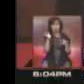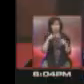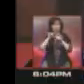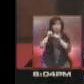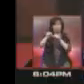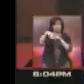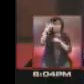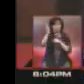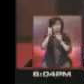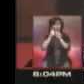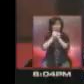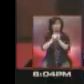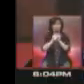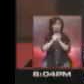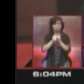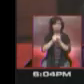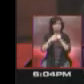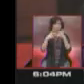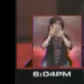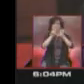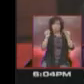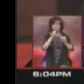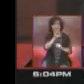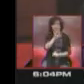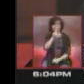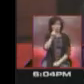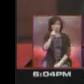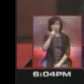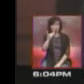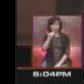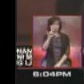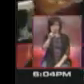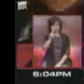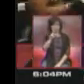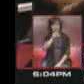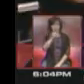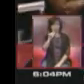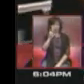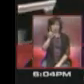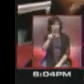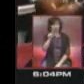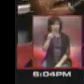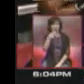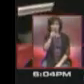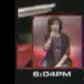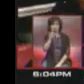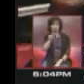Jr., willing na raw si Pacman na mas maliit ang kanyang guaranteed prize purse. Pero pagdating sa